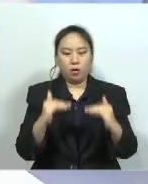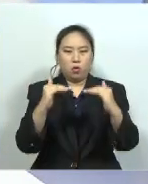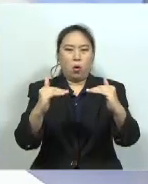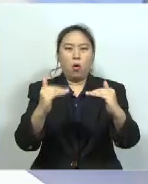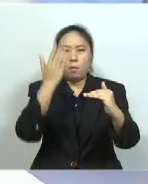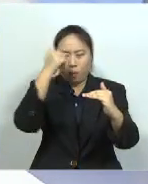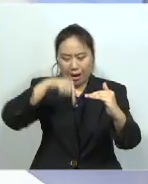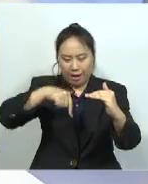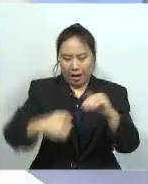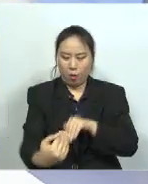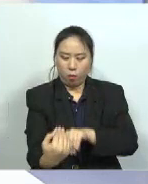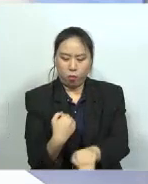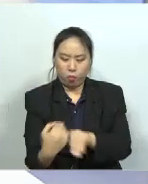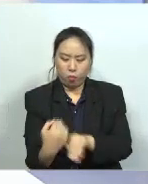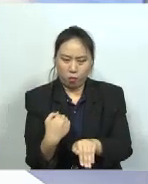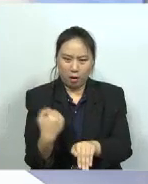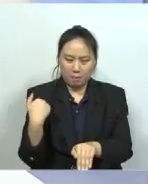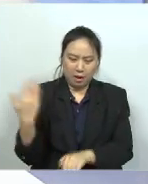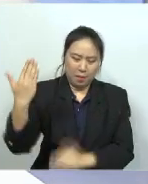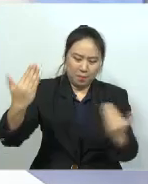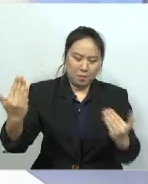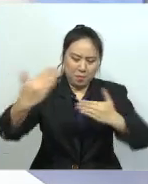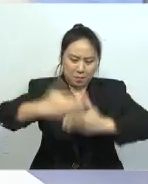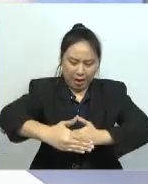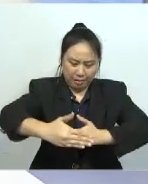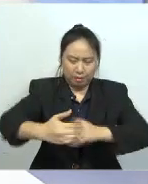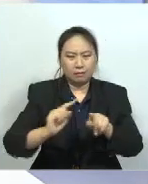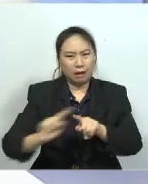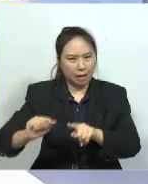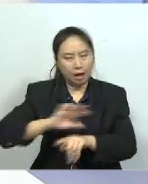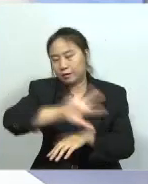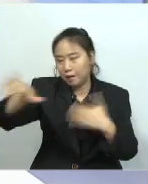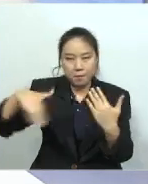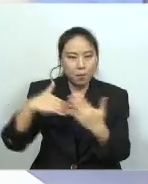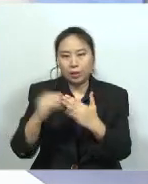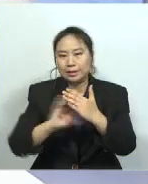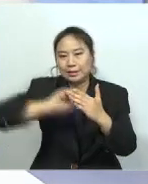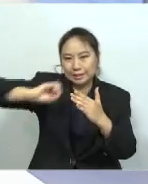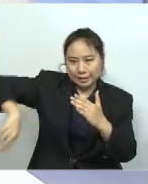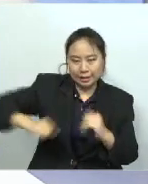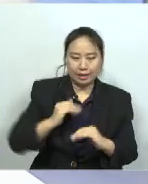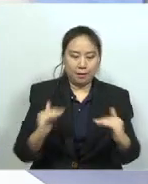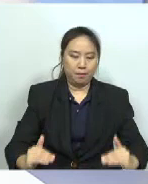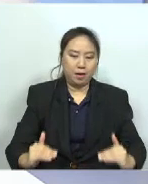จะหนีด้านล่างที่จะต้องมีจุดตัดจุดกลับรถอันนี้จะเอาออกให้หมดนะครับแล้วก็ทำเป็นล